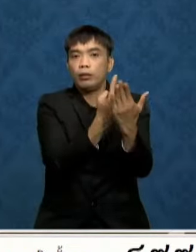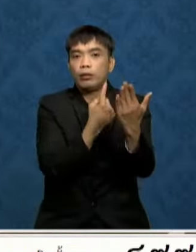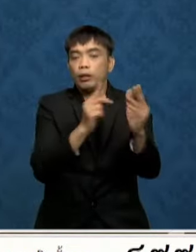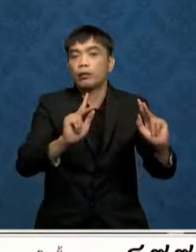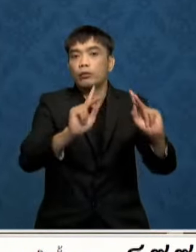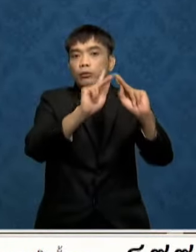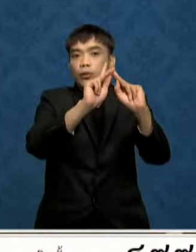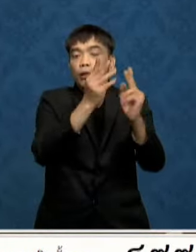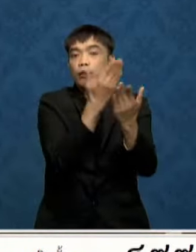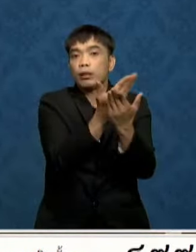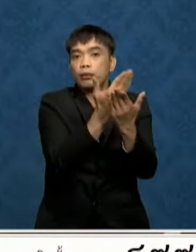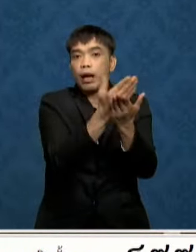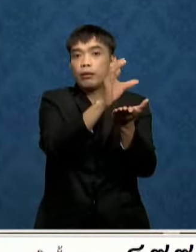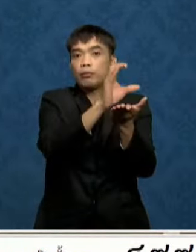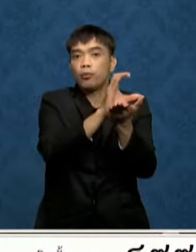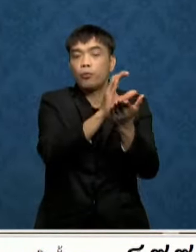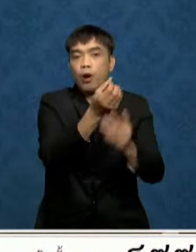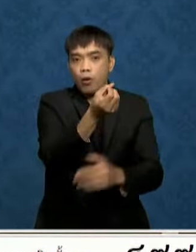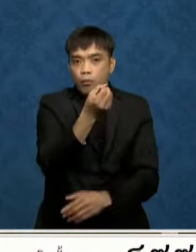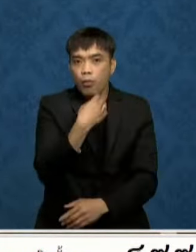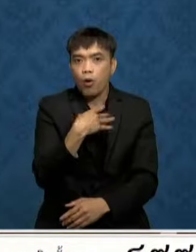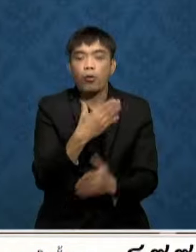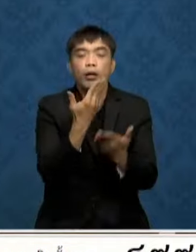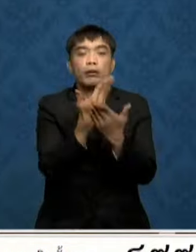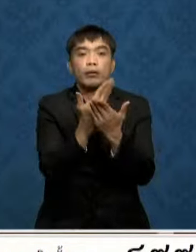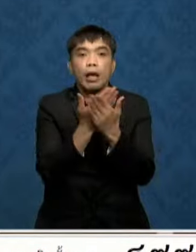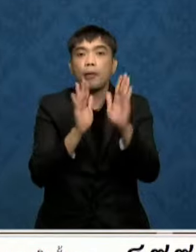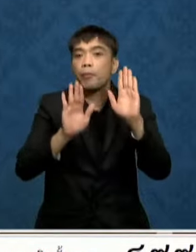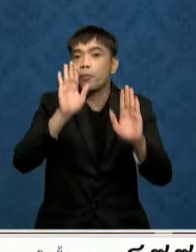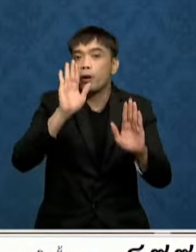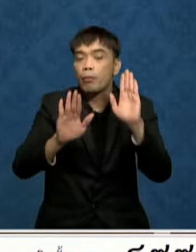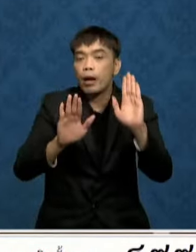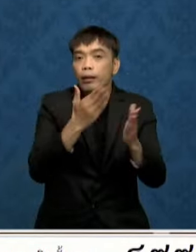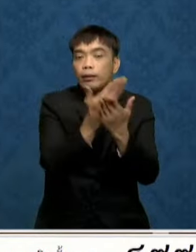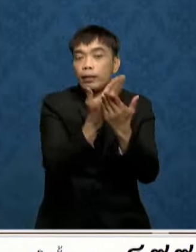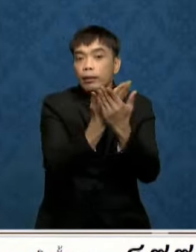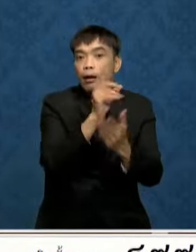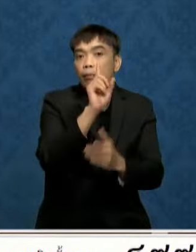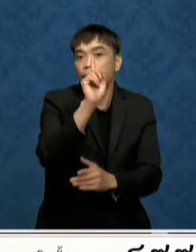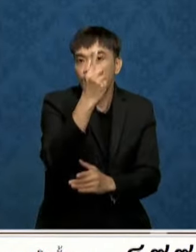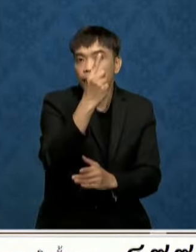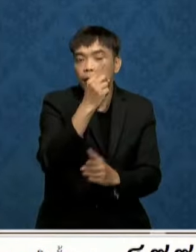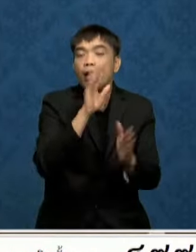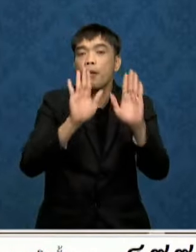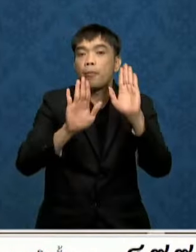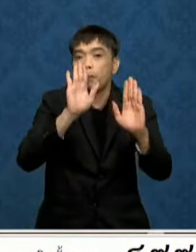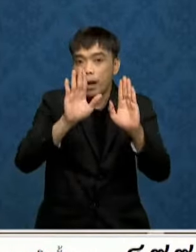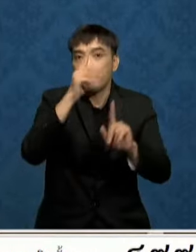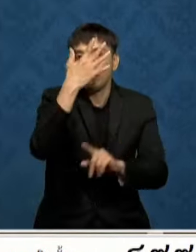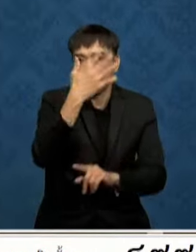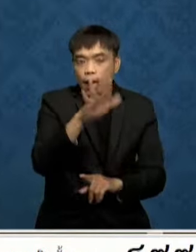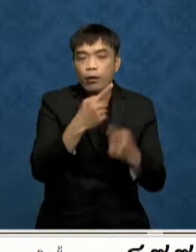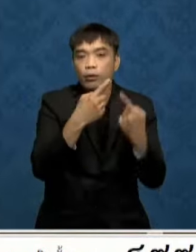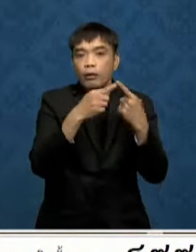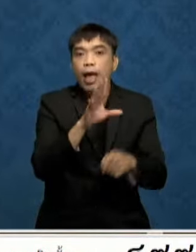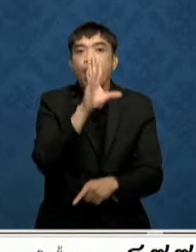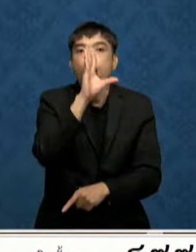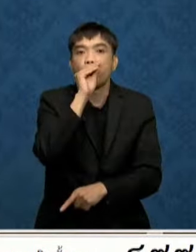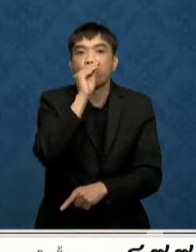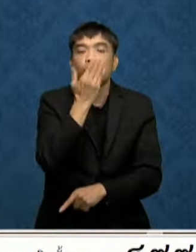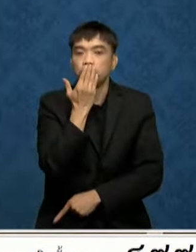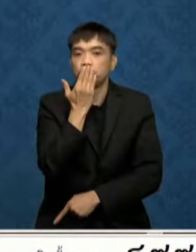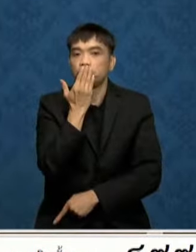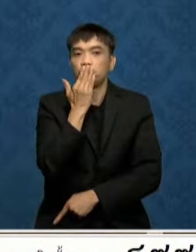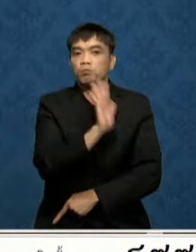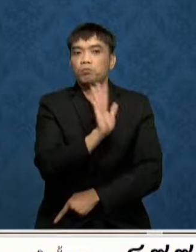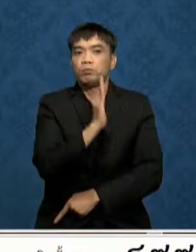การคลังเองบอกว่าอะไรคะประมาณการรายได้ใหม่ประมาณการแล้วแต่ไม่บอกว่าเป็นเท่าไหร่นะ